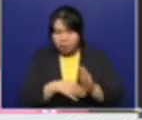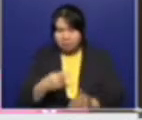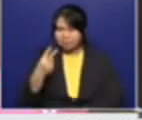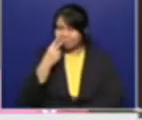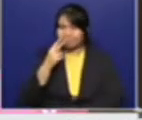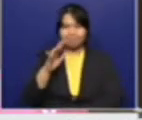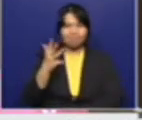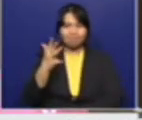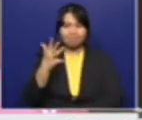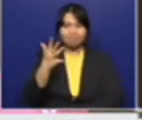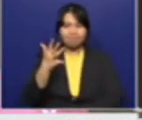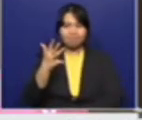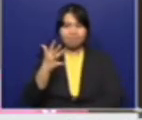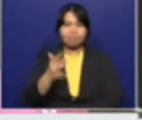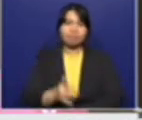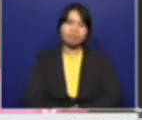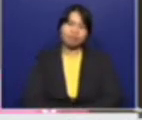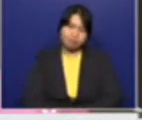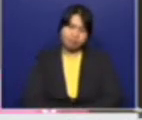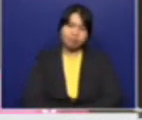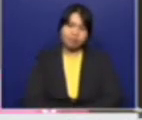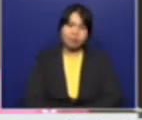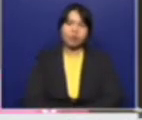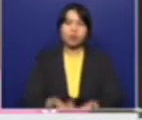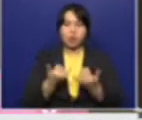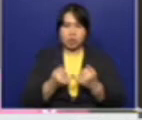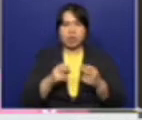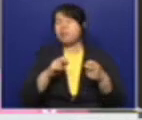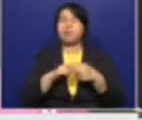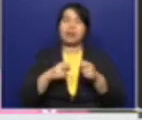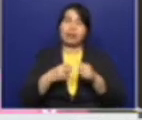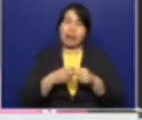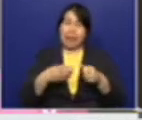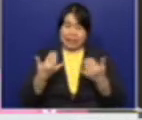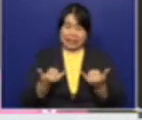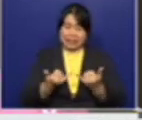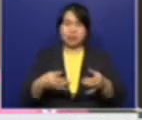เห็นวันนี้ปัญหานี้นี่พรรคเพื่อไทย